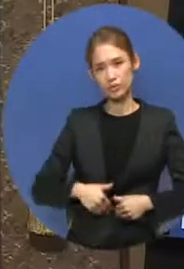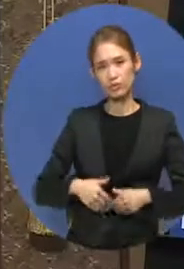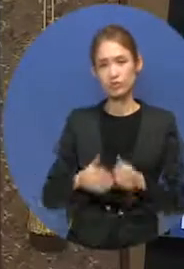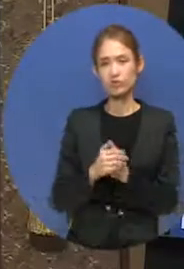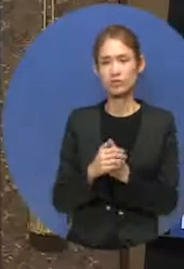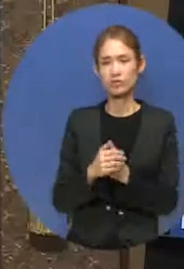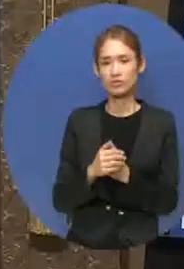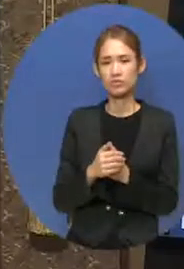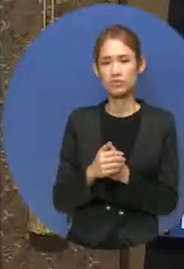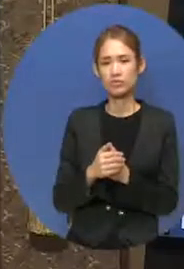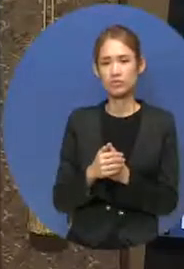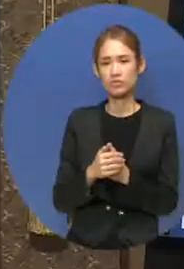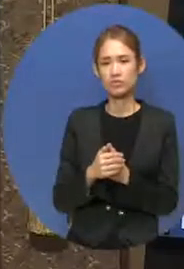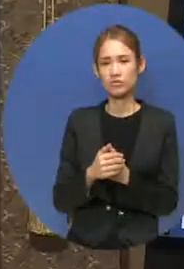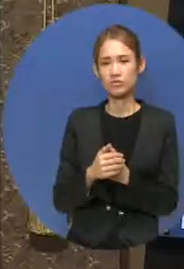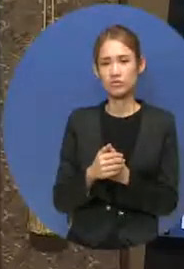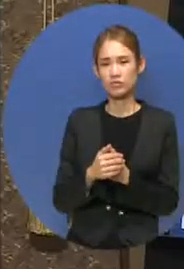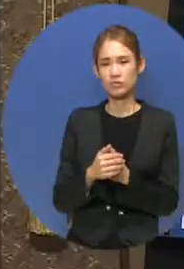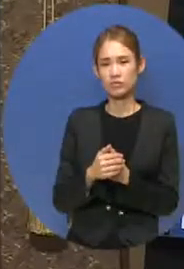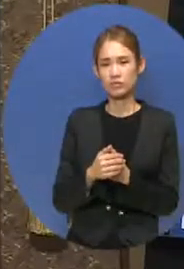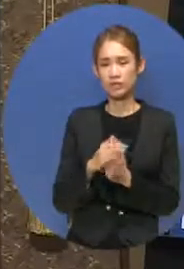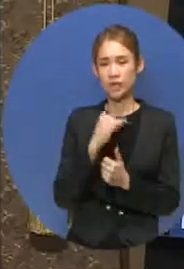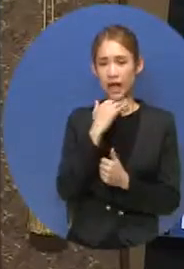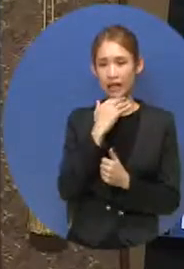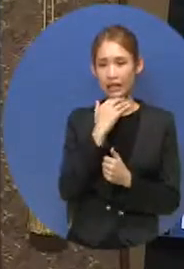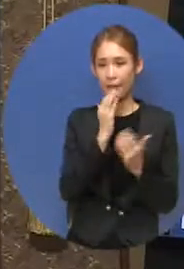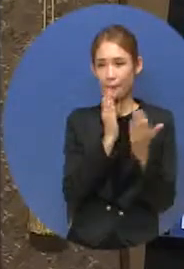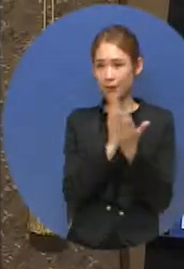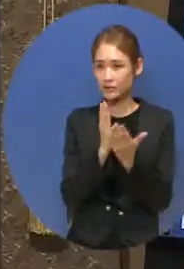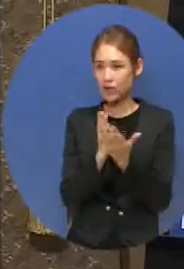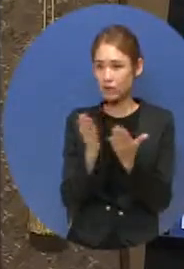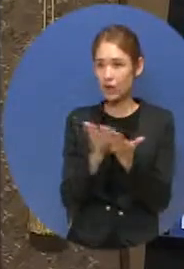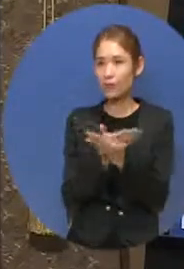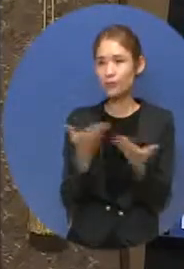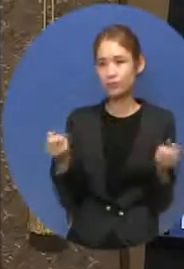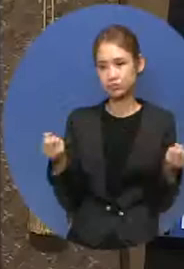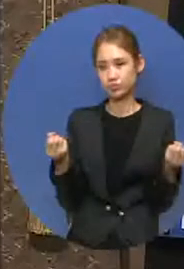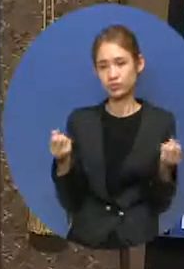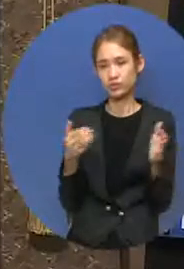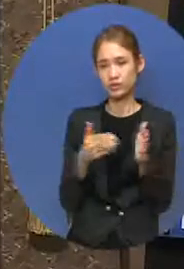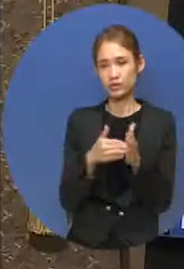그러셔서 반을 저희가 연령에 맞춰서 반을 분별했습니다. 그래서